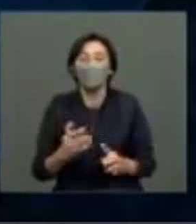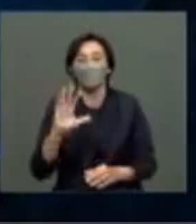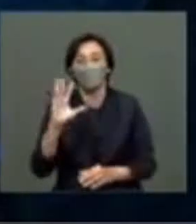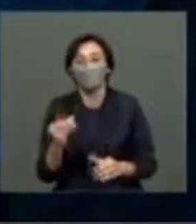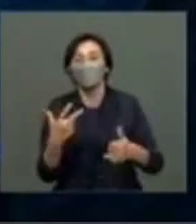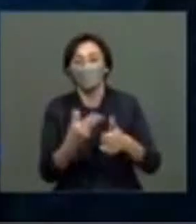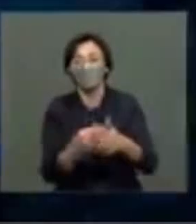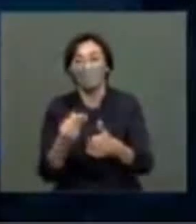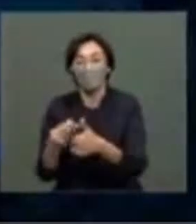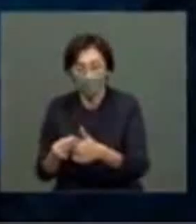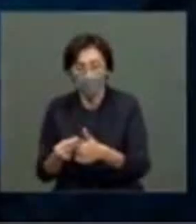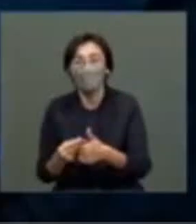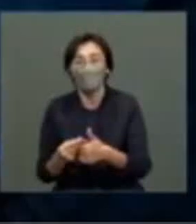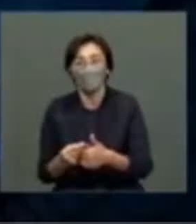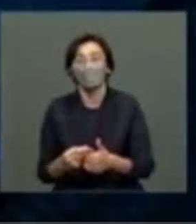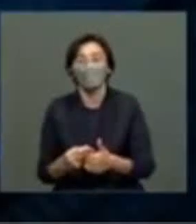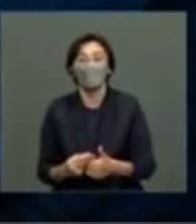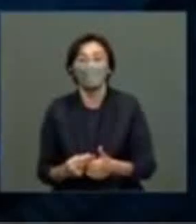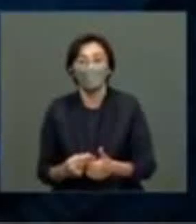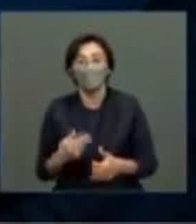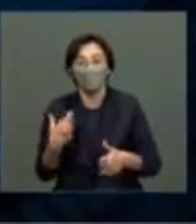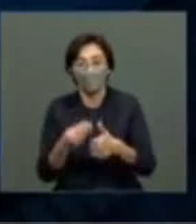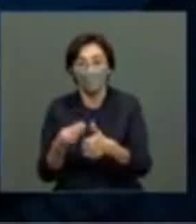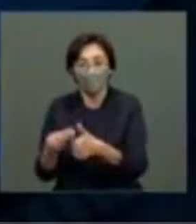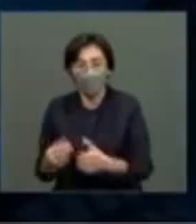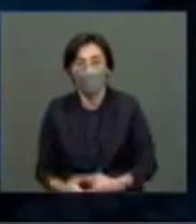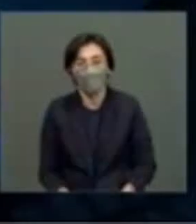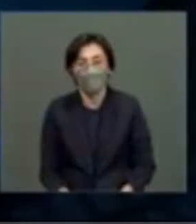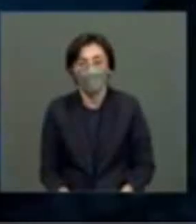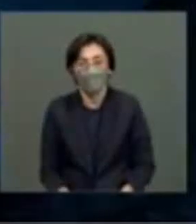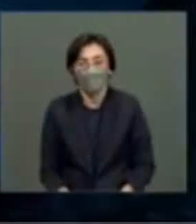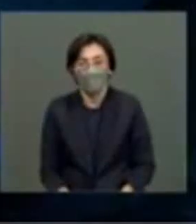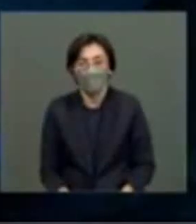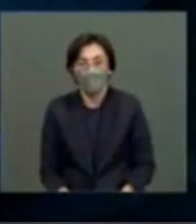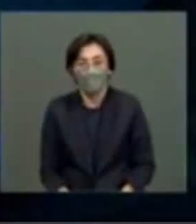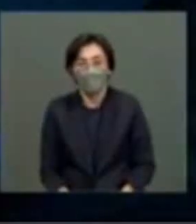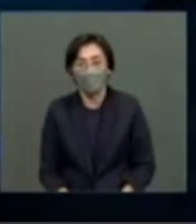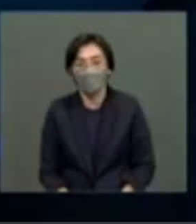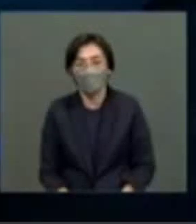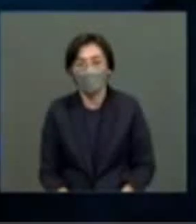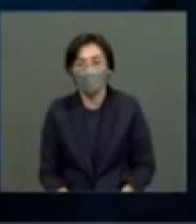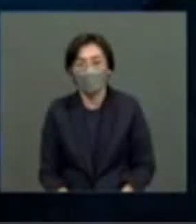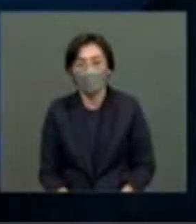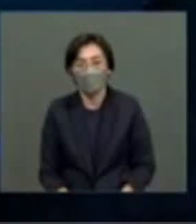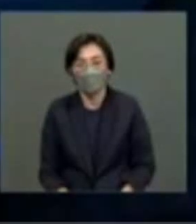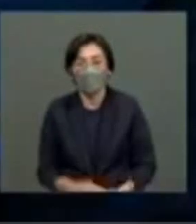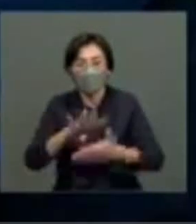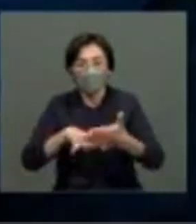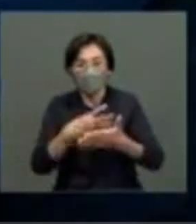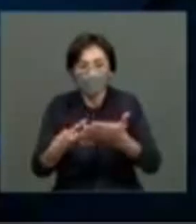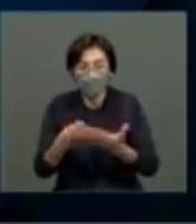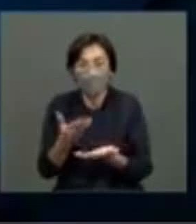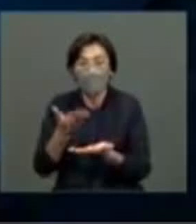ใหญ่อยู่ในกล่องความเจ้าเล่ห์ใน 24ล้านนี้จะเป็นชื่อว่าหนูที่นั่นแหละเท่าไหร่กว่า